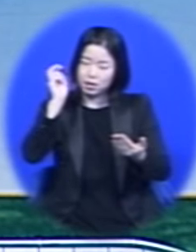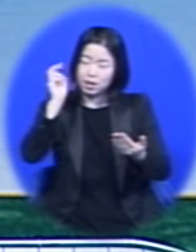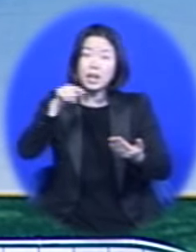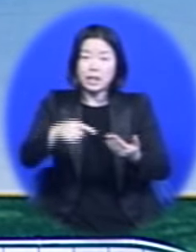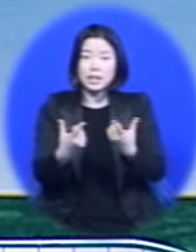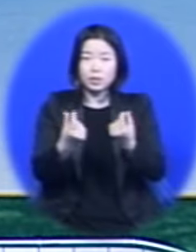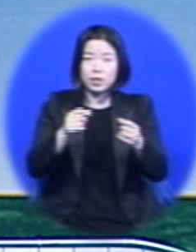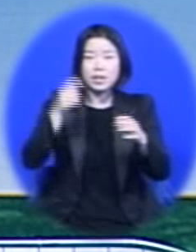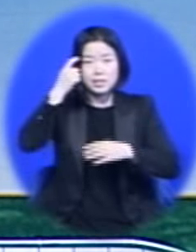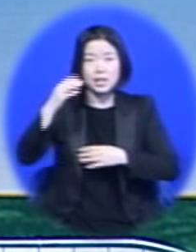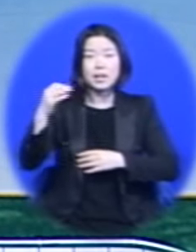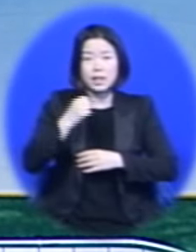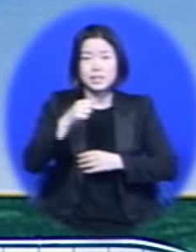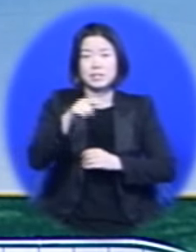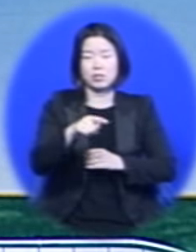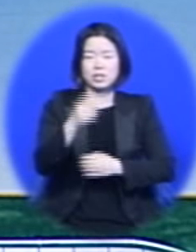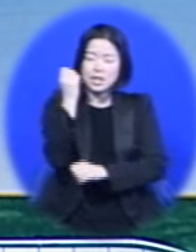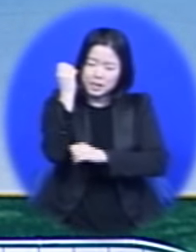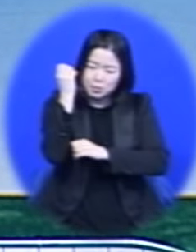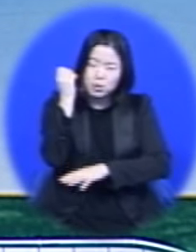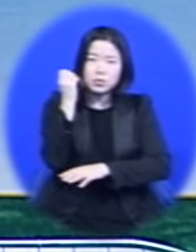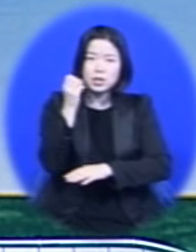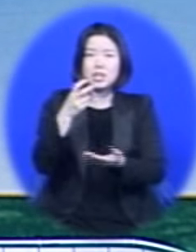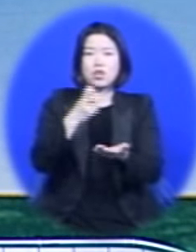이렇게 생각하는 것이 전형적인 율법주의 신앙입니다.